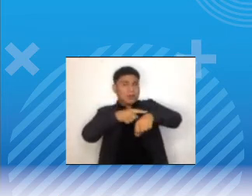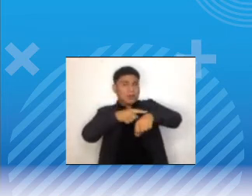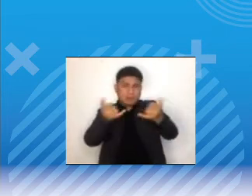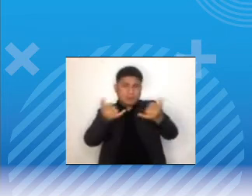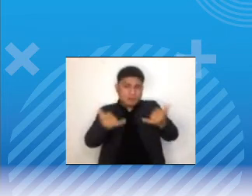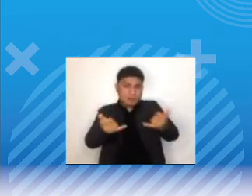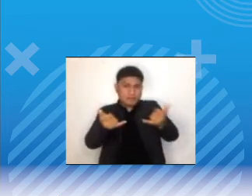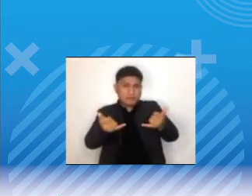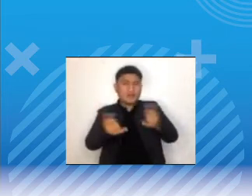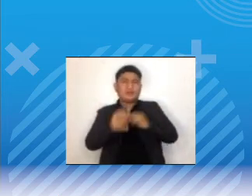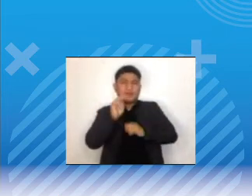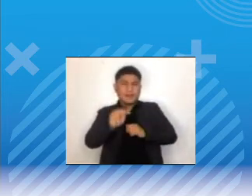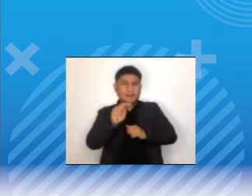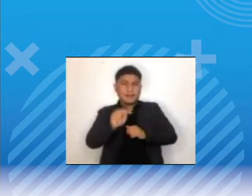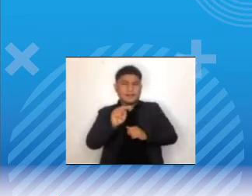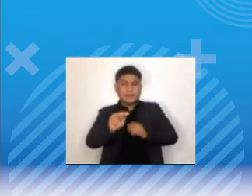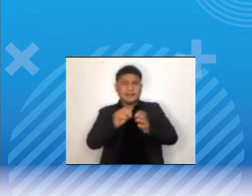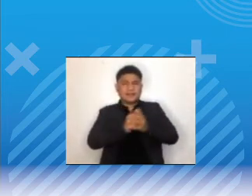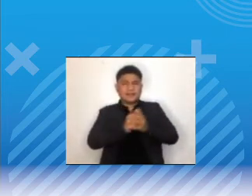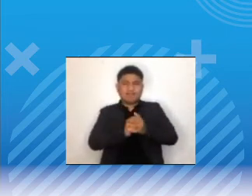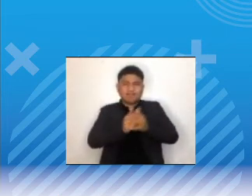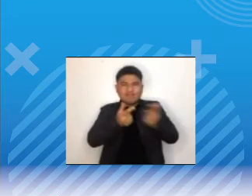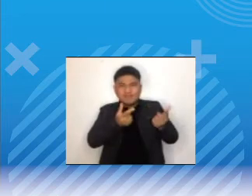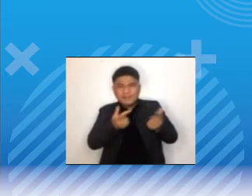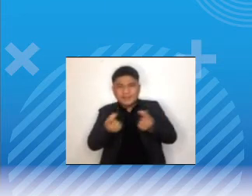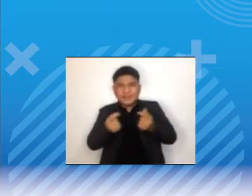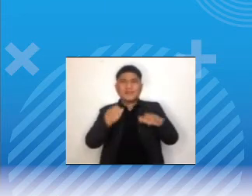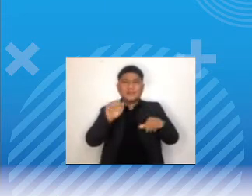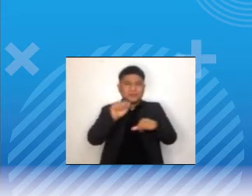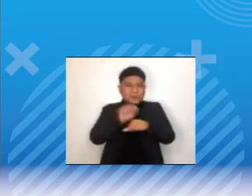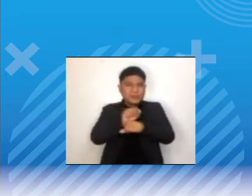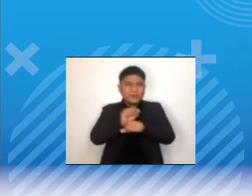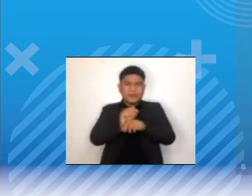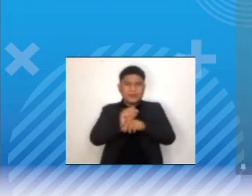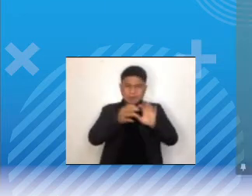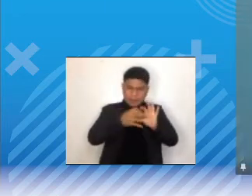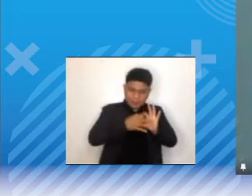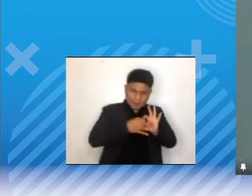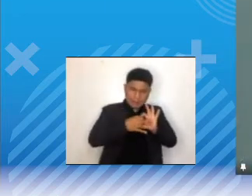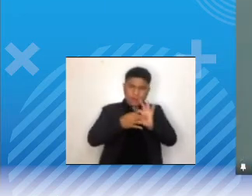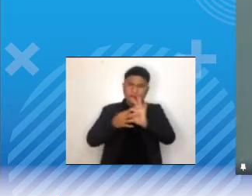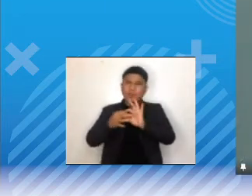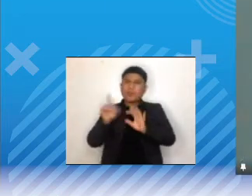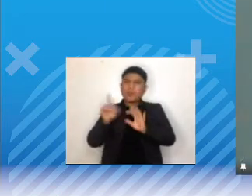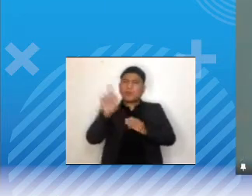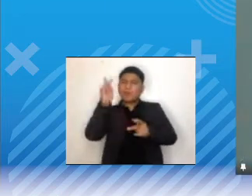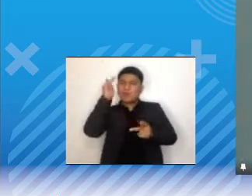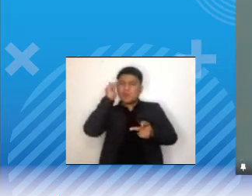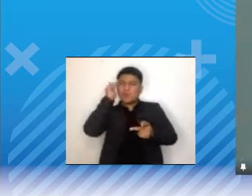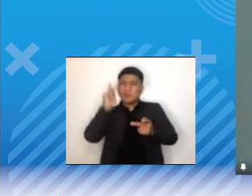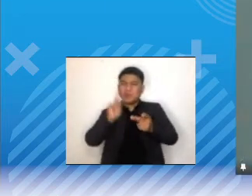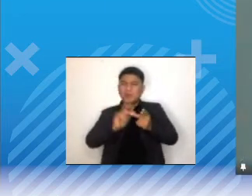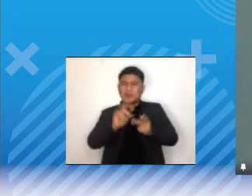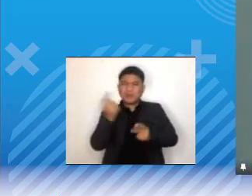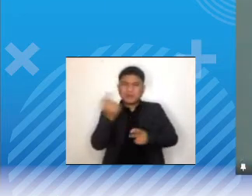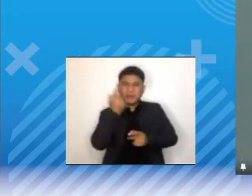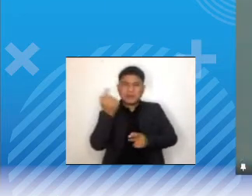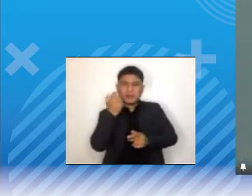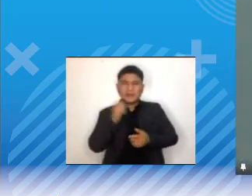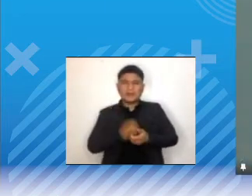ay kailangang gumawa o magtrabaho ng naaayon sa purpose lang natin. So yung pag-set po